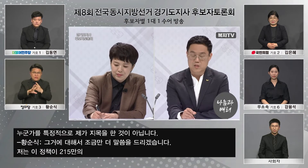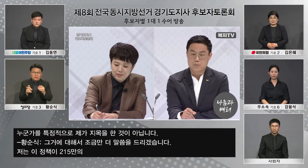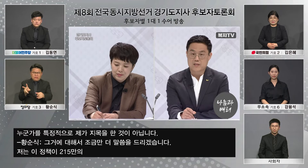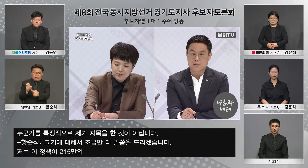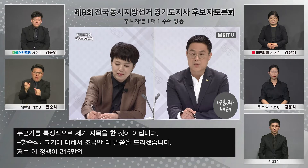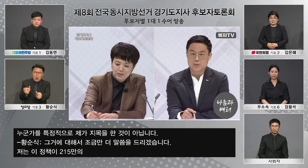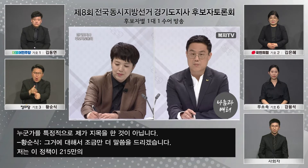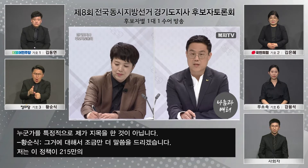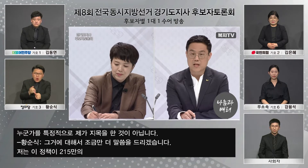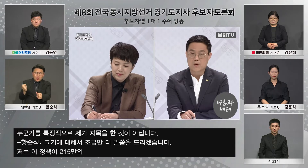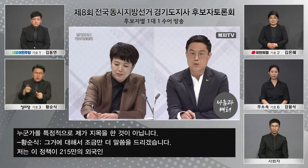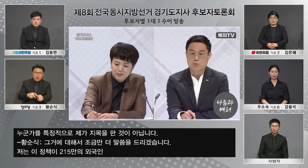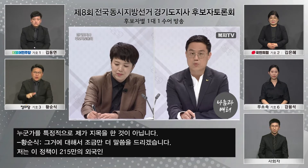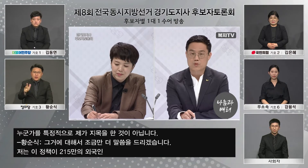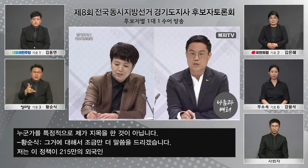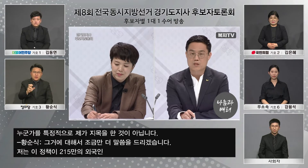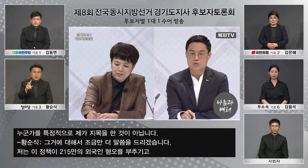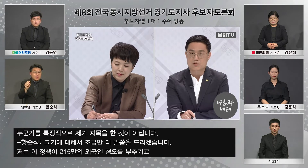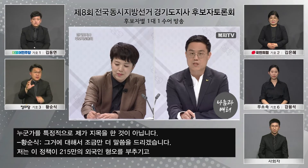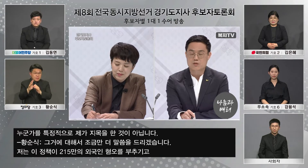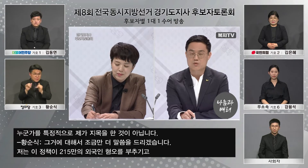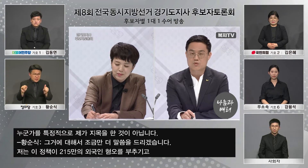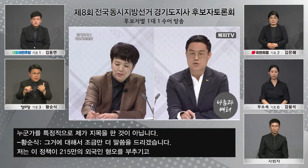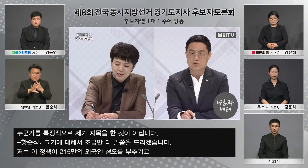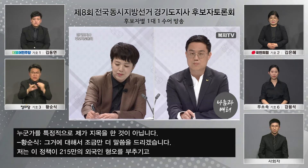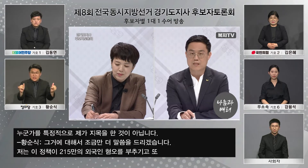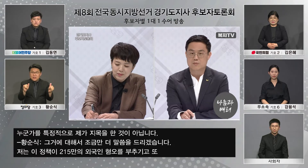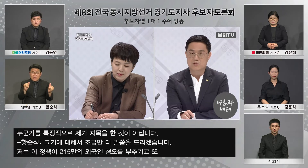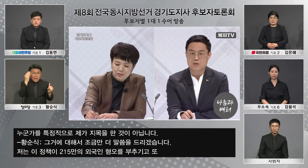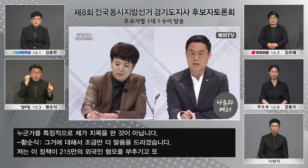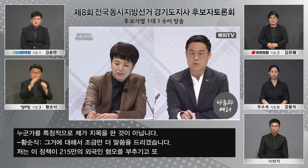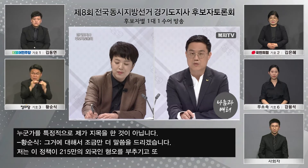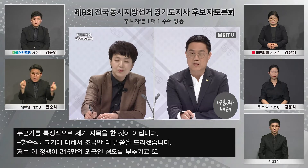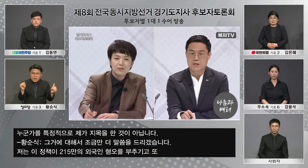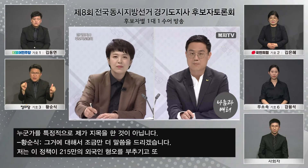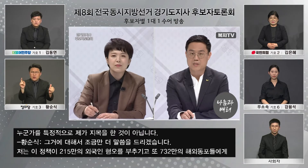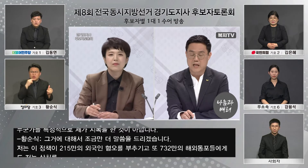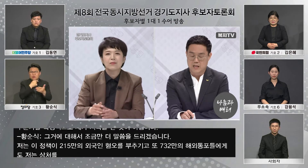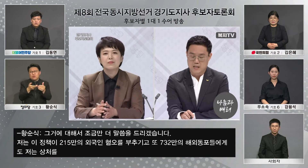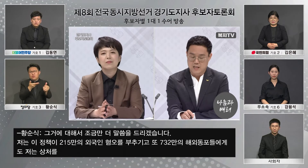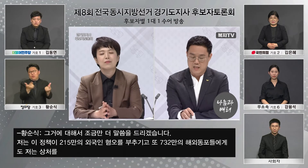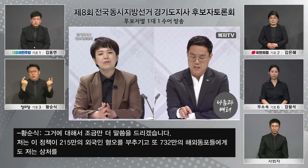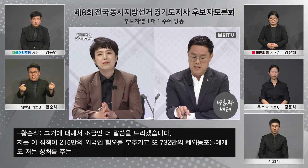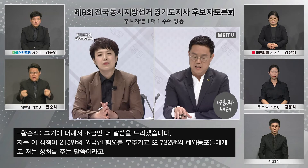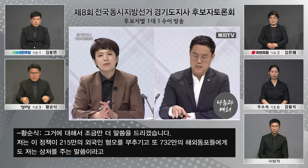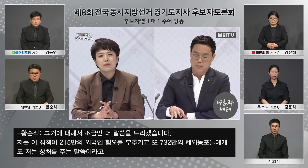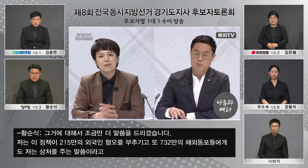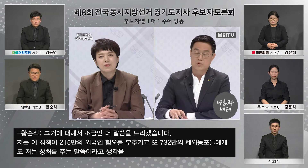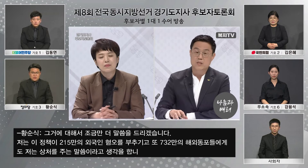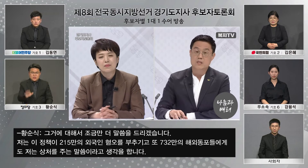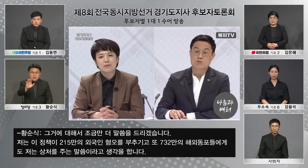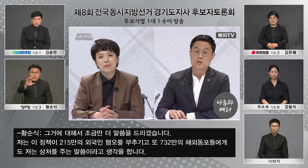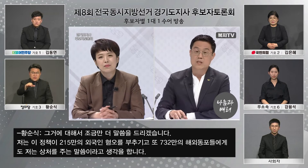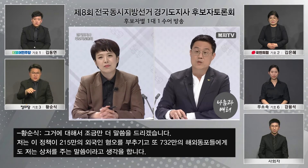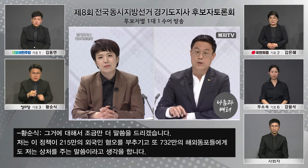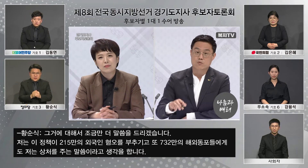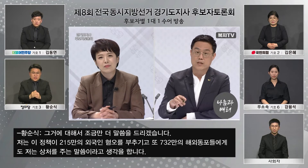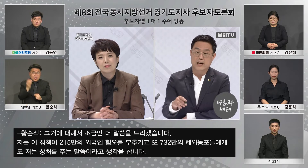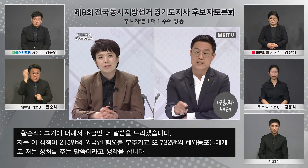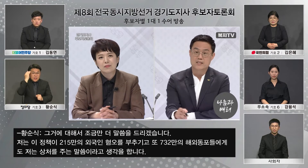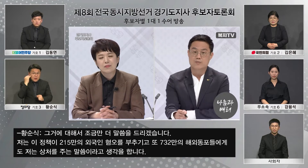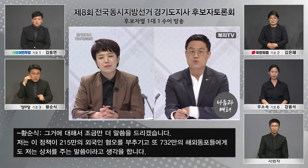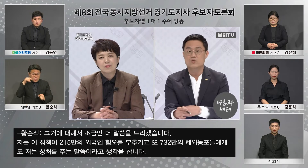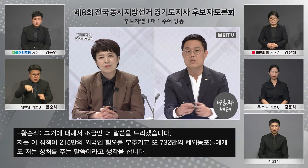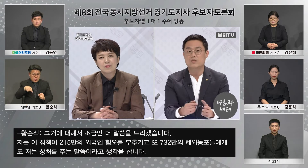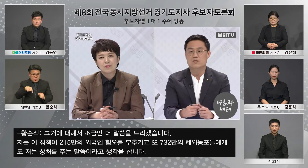또 732만의 해외 동포들에게도 저는 상처를 주는 말씀이라고 생각을 합니다. 대부분의 이제 우리나라에서 외국에